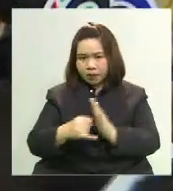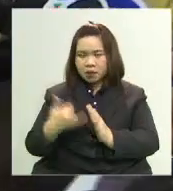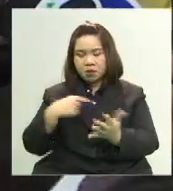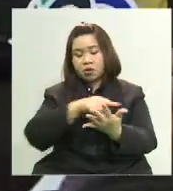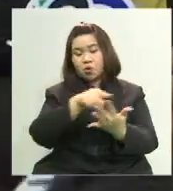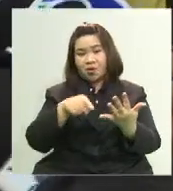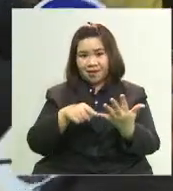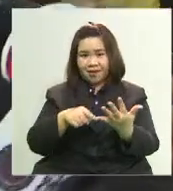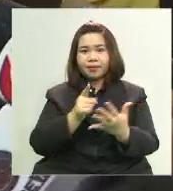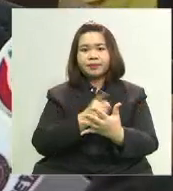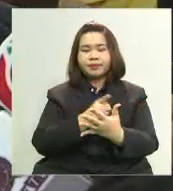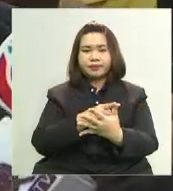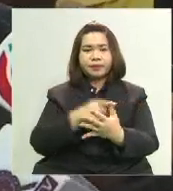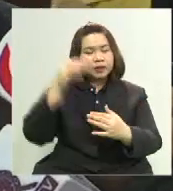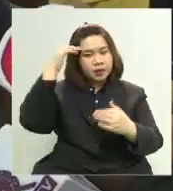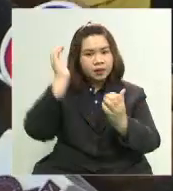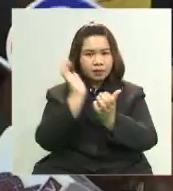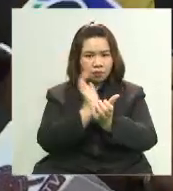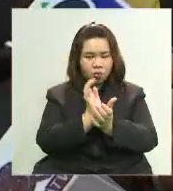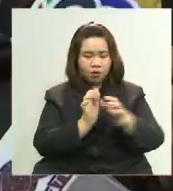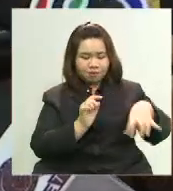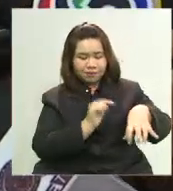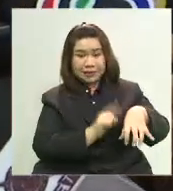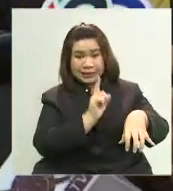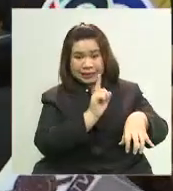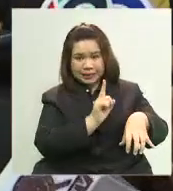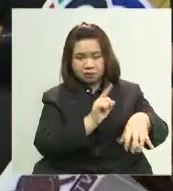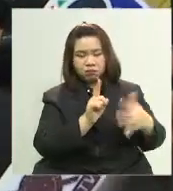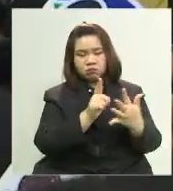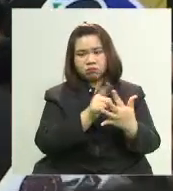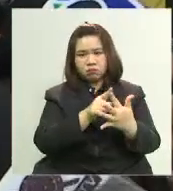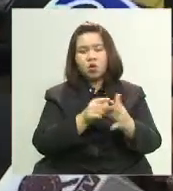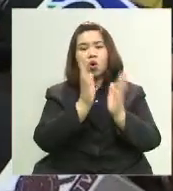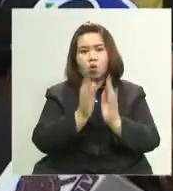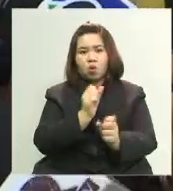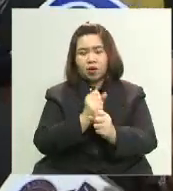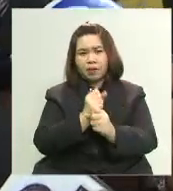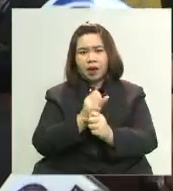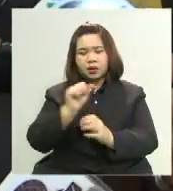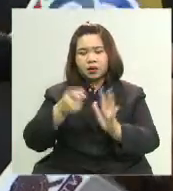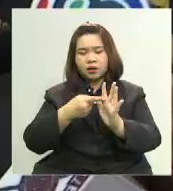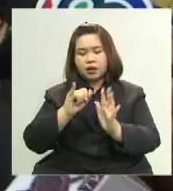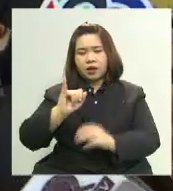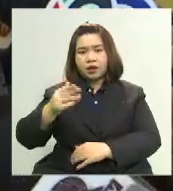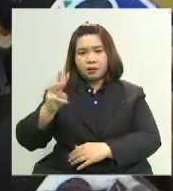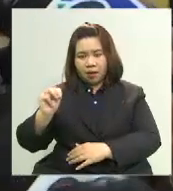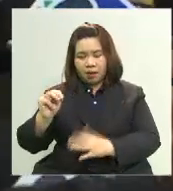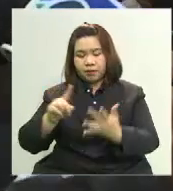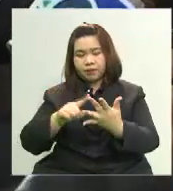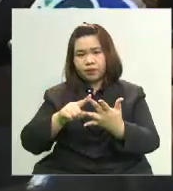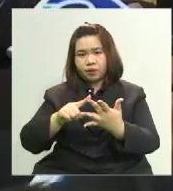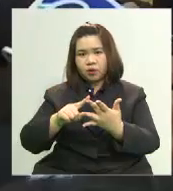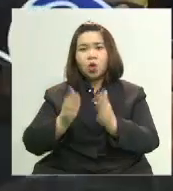คนประกอบด้วยเจ้าหน้าที่ตำรวจสน.ธรรมศาลา1นายพนักงานสอบสวนสน.สายไหม2นายและ